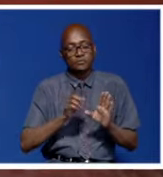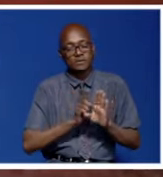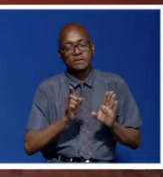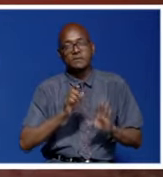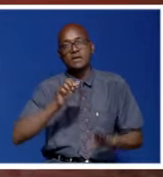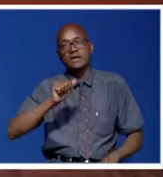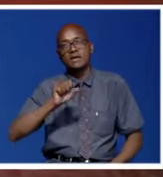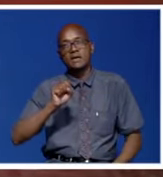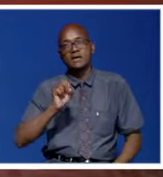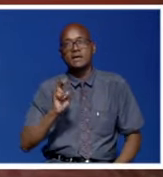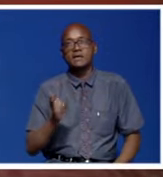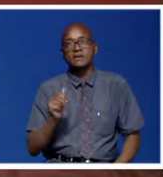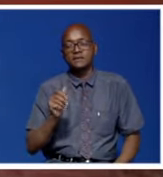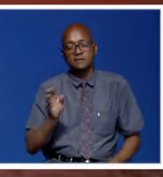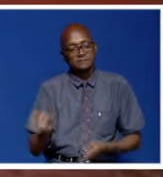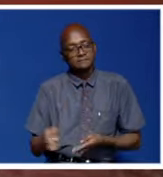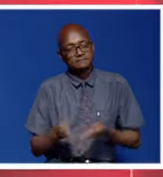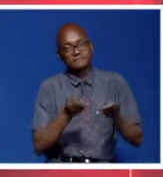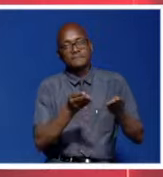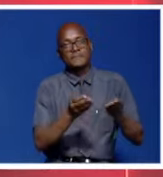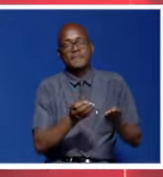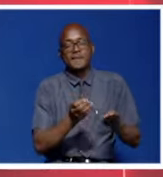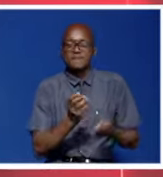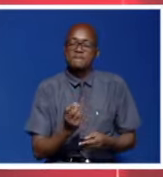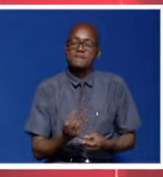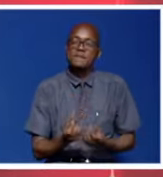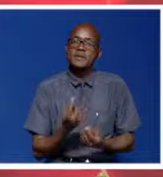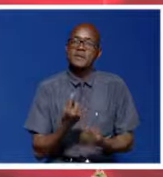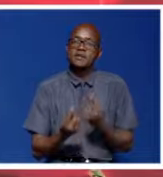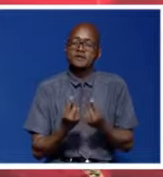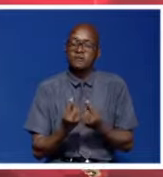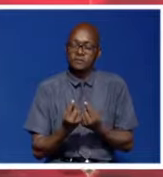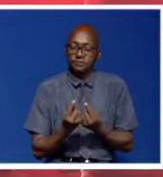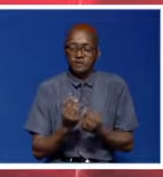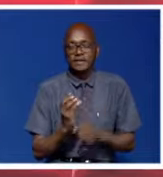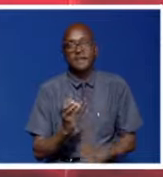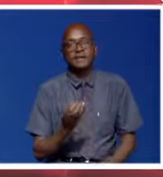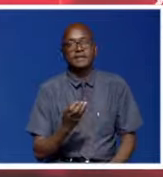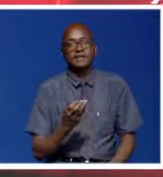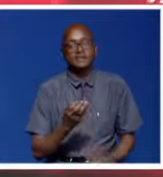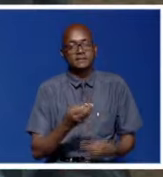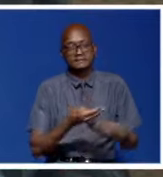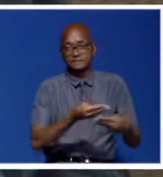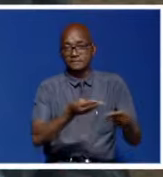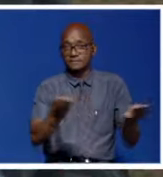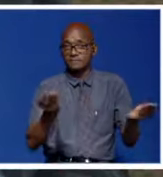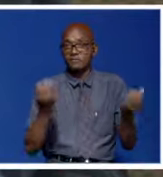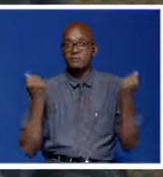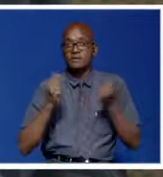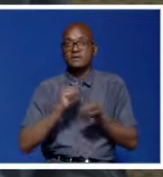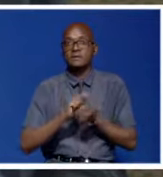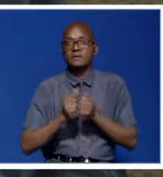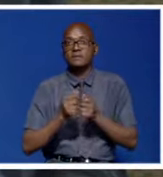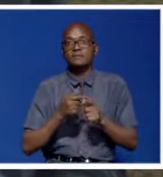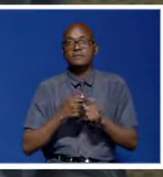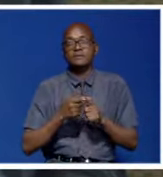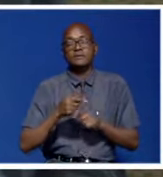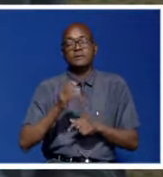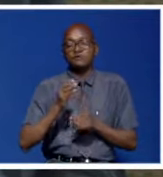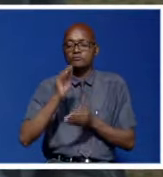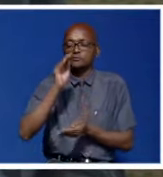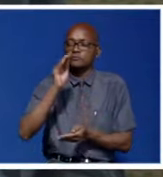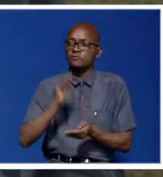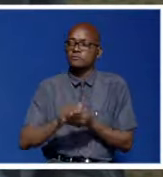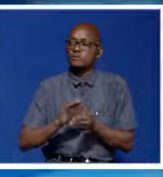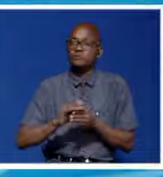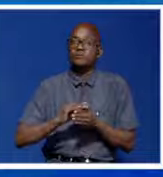Mshua, wamekabidhi majiko ya gesi zaidi ya 100 kwa ujasiriamali wa mkoa huo ili kupunguza matumizi ya